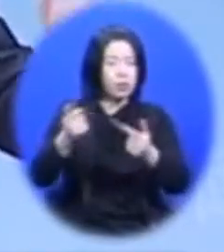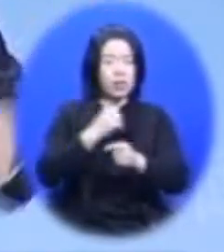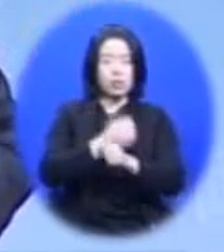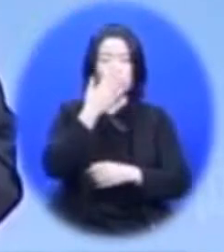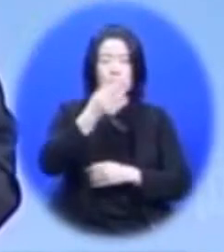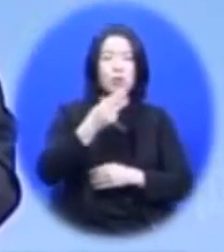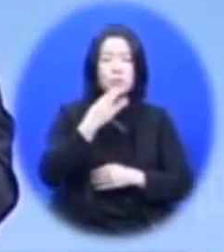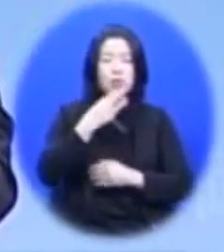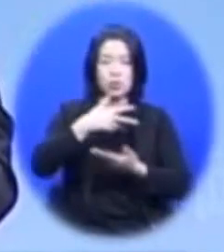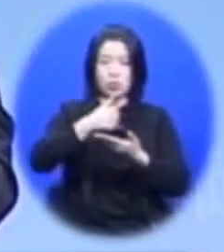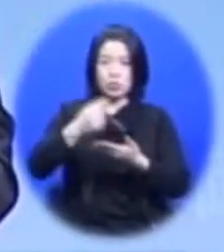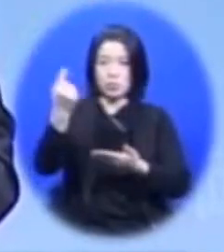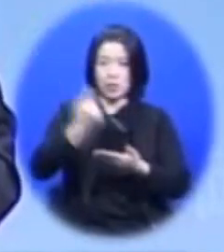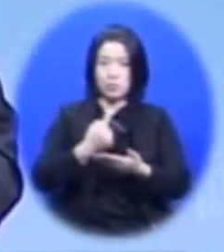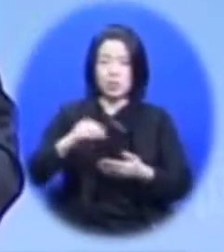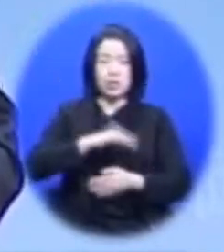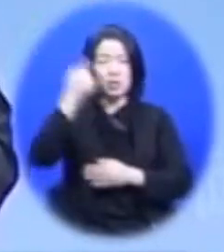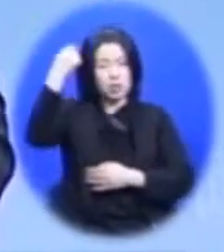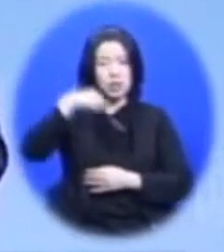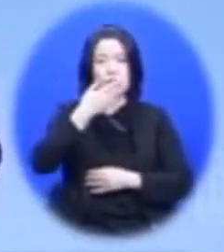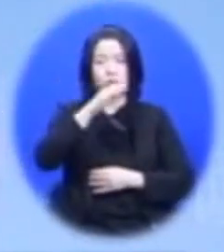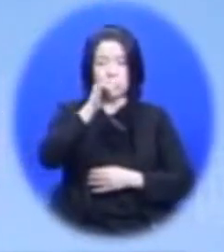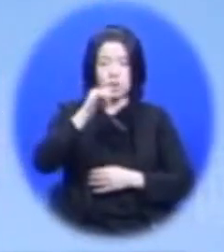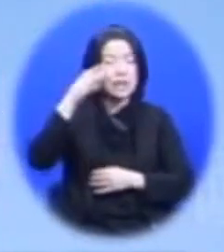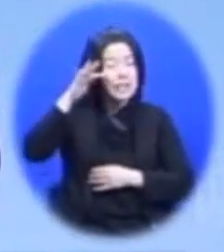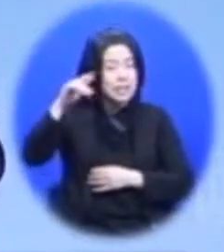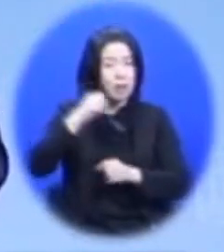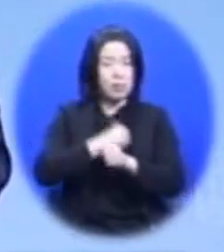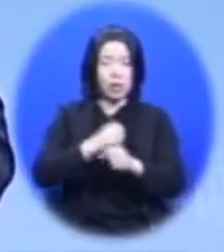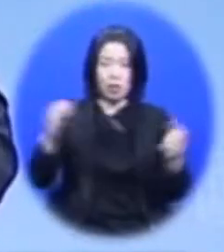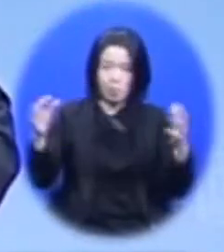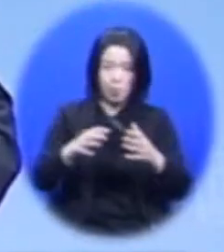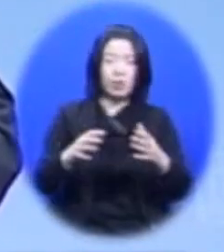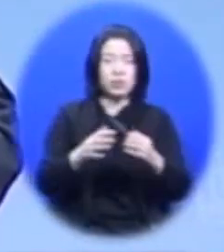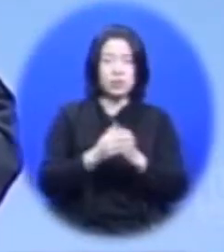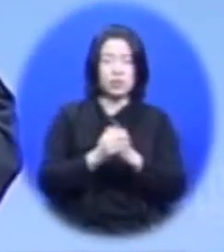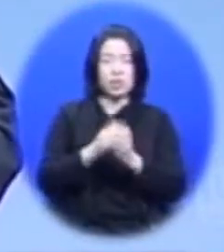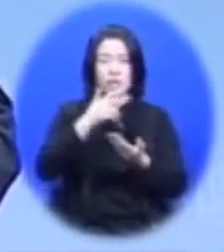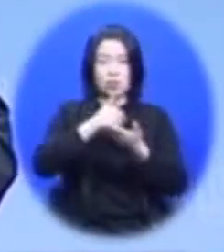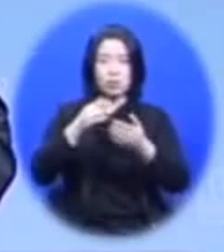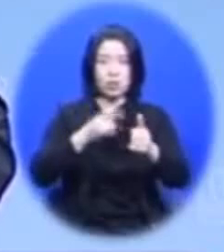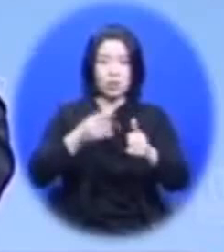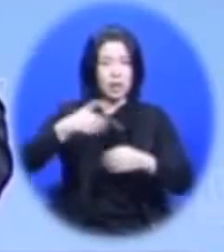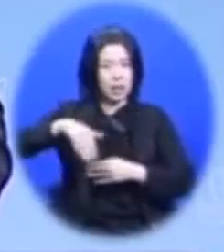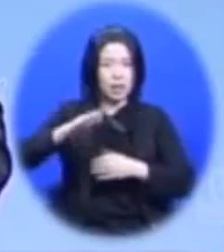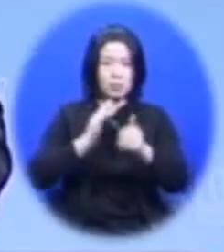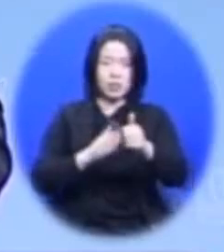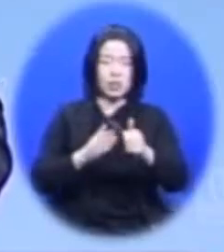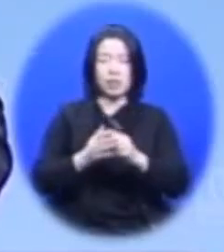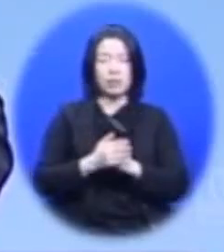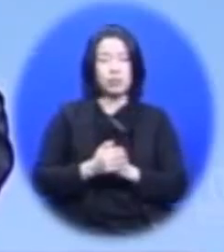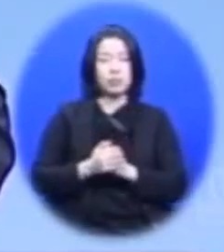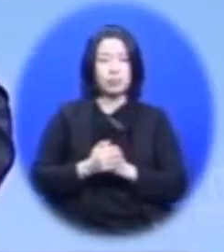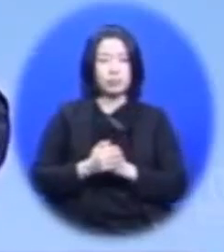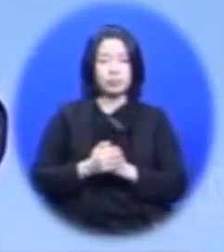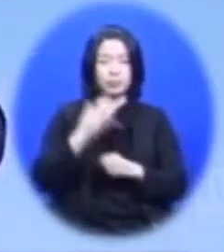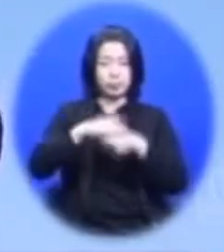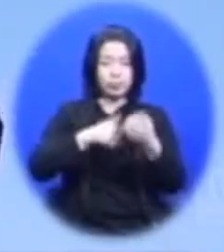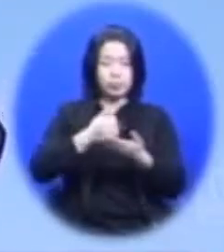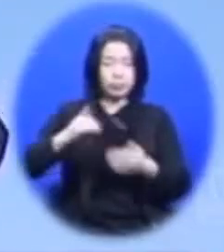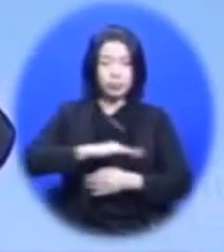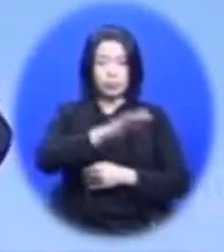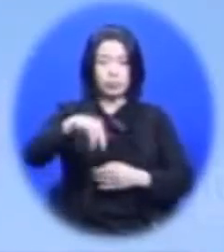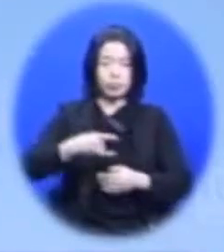우리가 느낄 수 있게 해주시도록 사모하고 모여서 주님께 나아가십시다. 하나님은